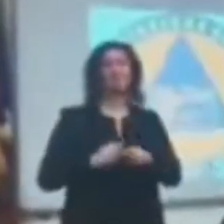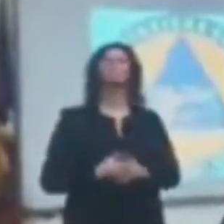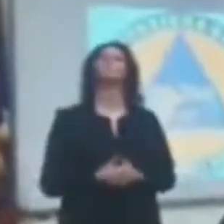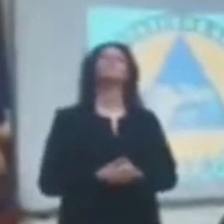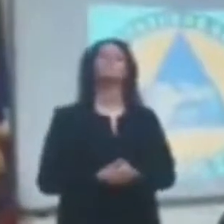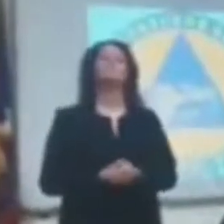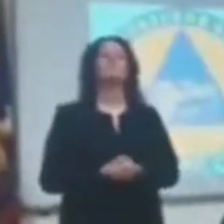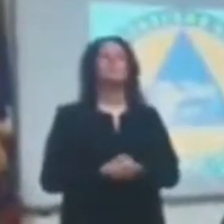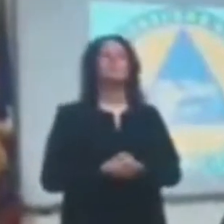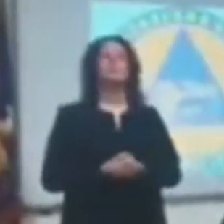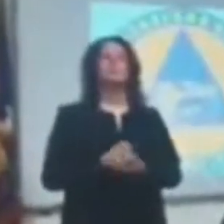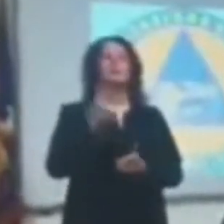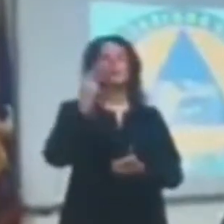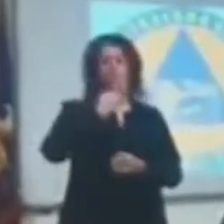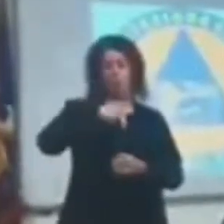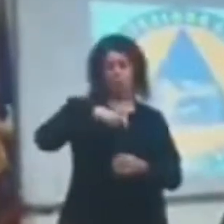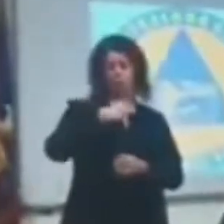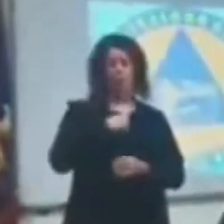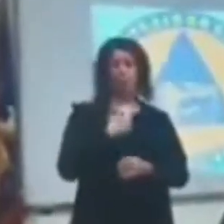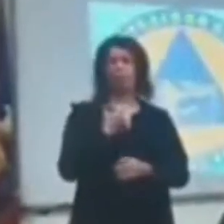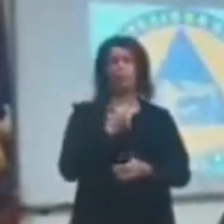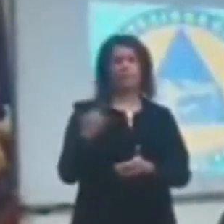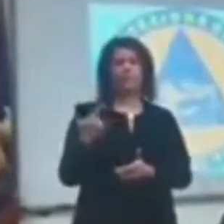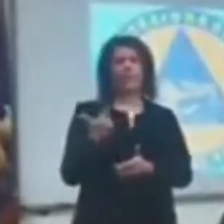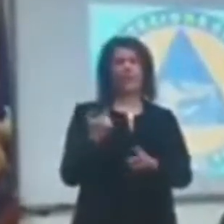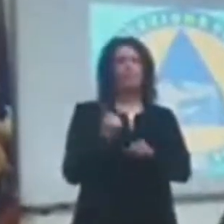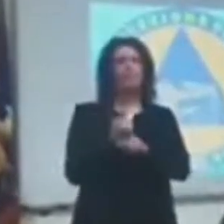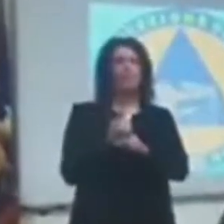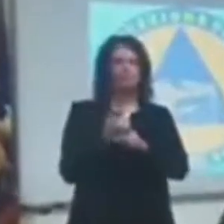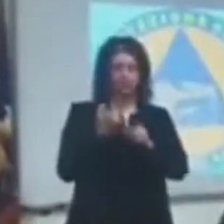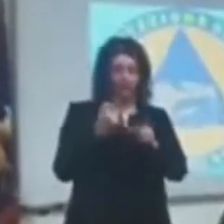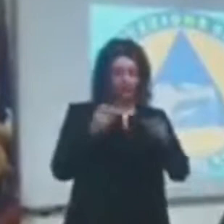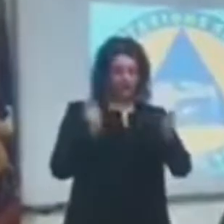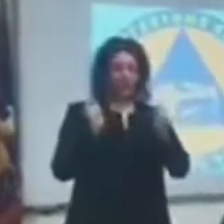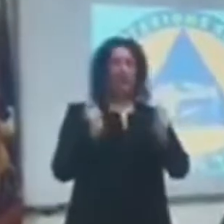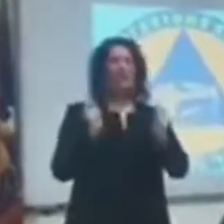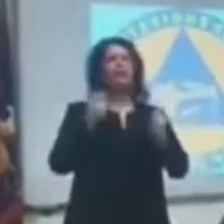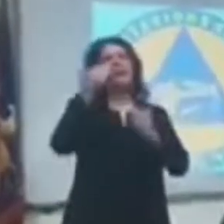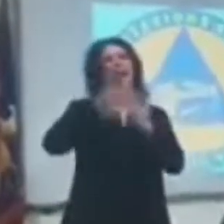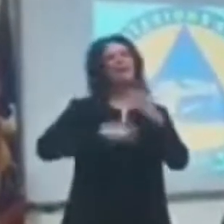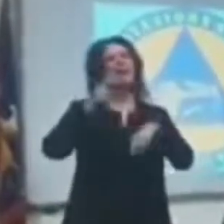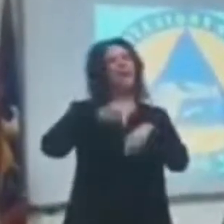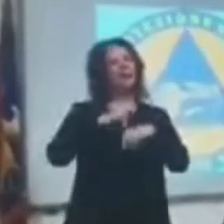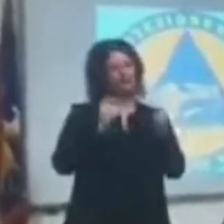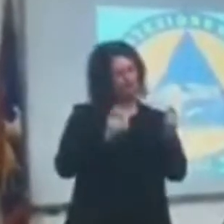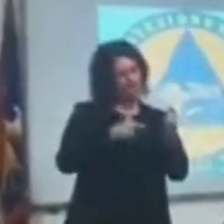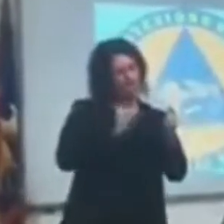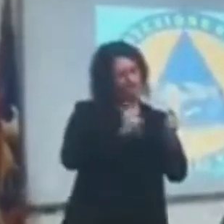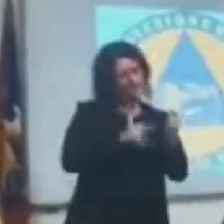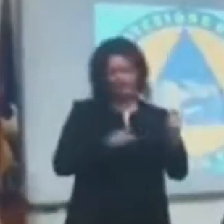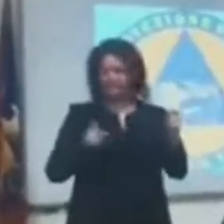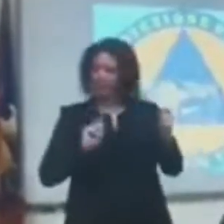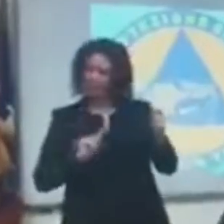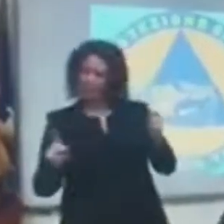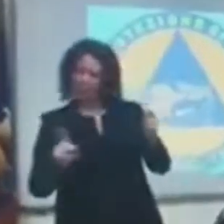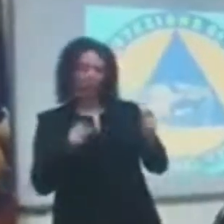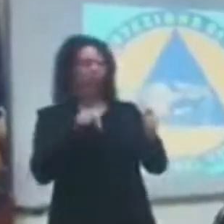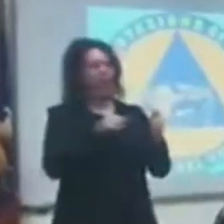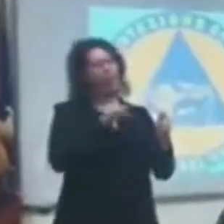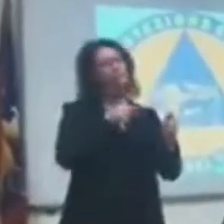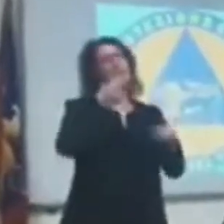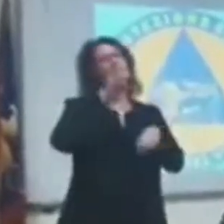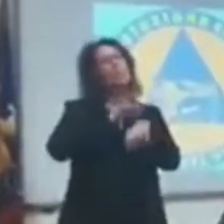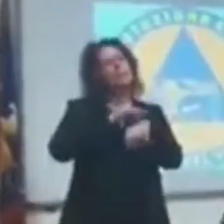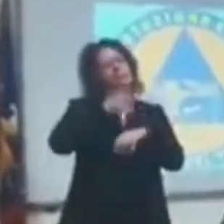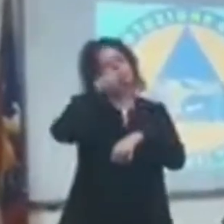abbiamo la discriminante che c'è qualcuno che si prende la cartella clinica e dice sì, no, ma questa patologia l'ha